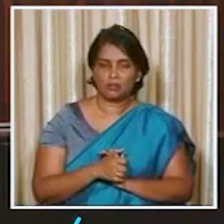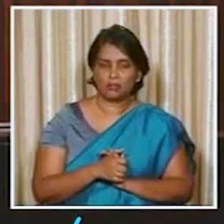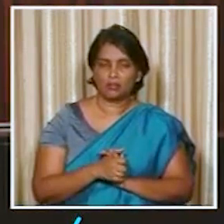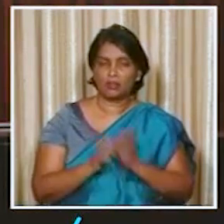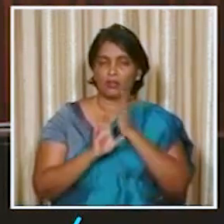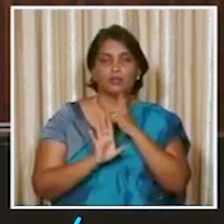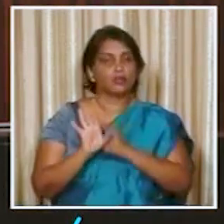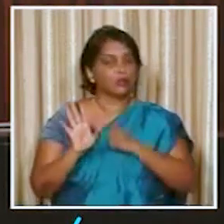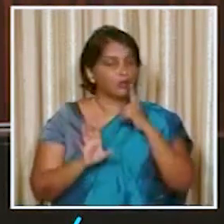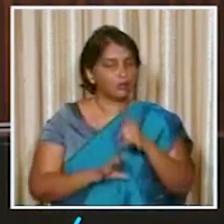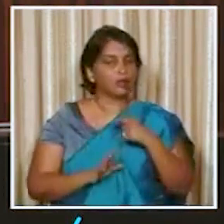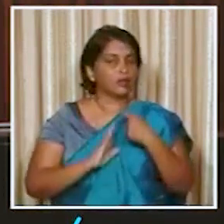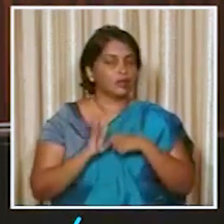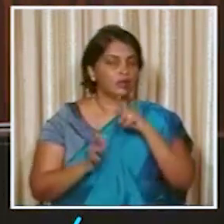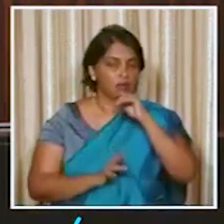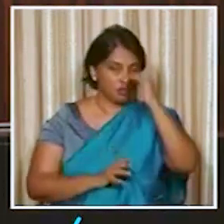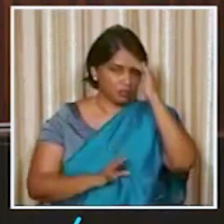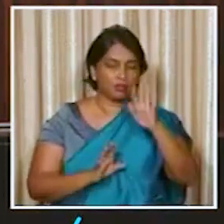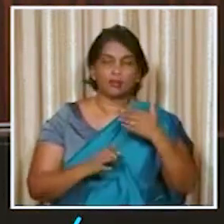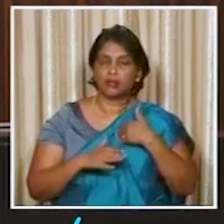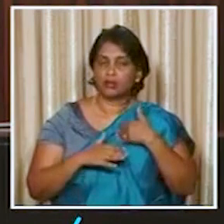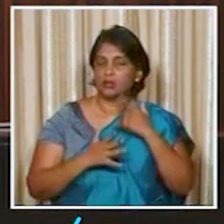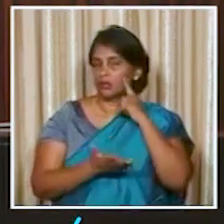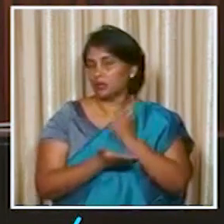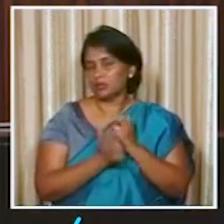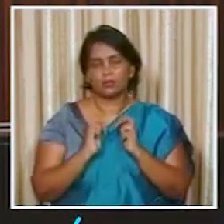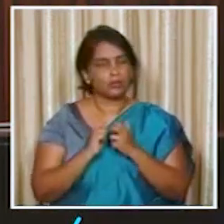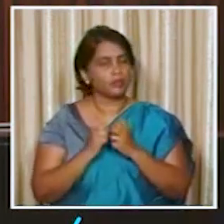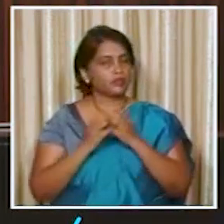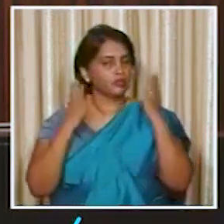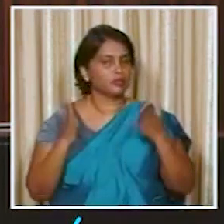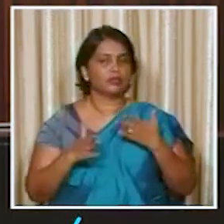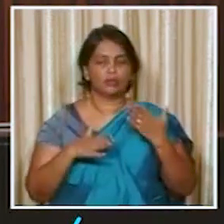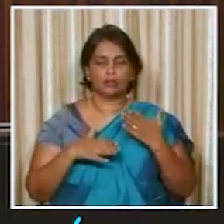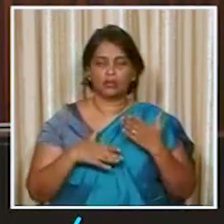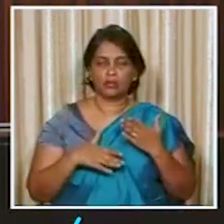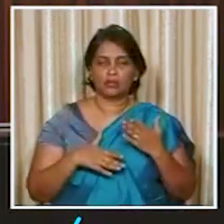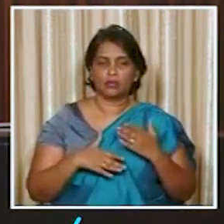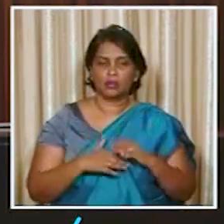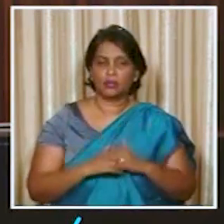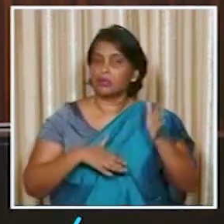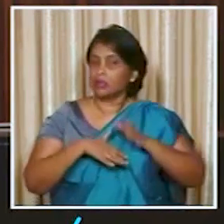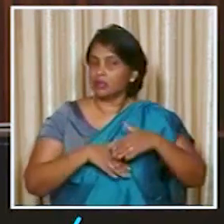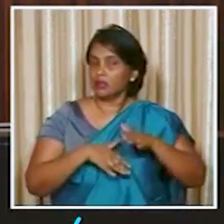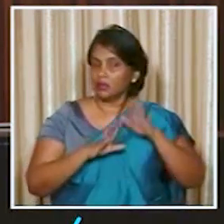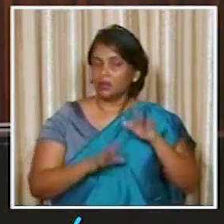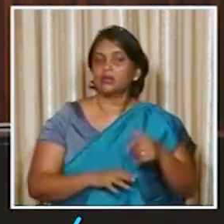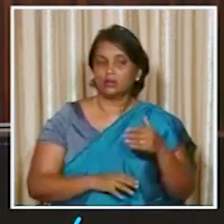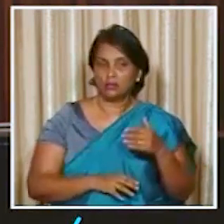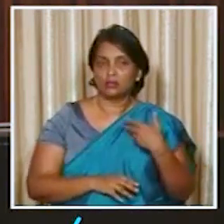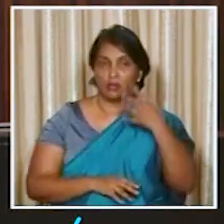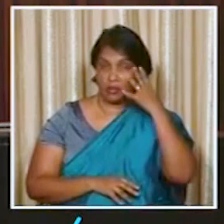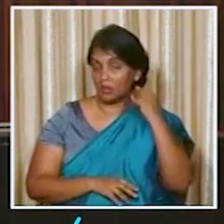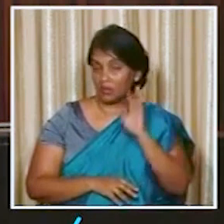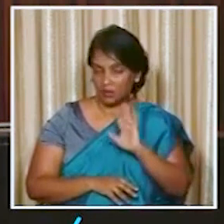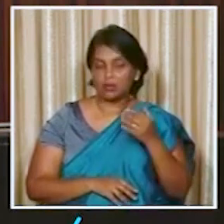පසුගිය වසරේදී මෙරට කතානායකවරයා ලෙස මා සංකීර්ණ අභියෝග රැසකට මුහුණ දුන් ආකාරය අමතක